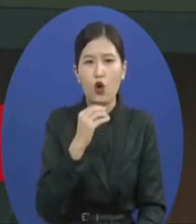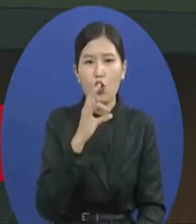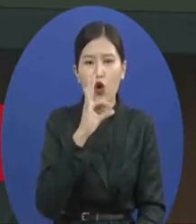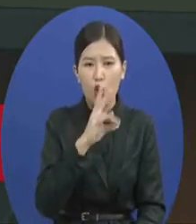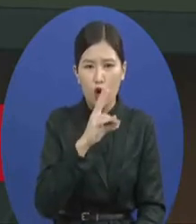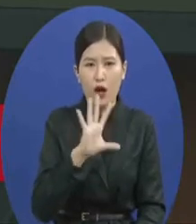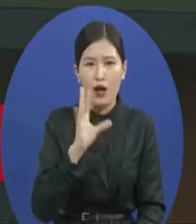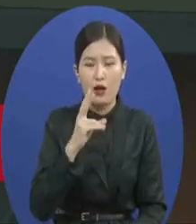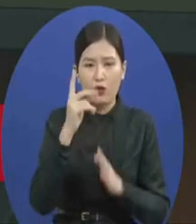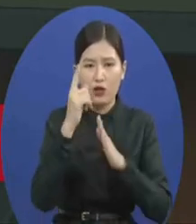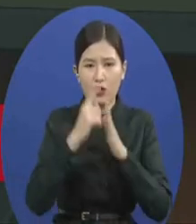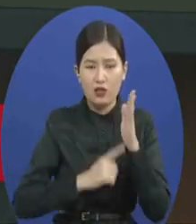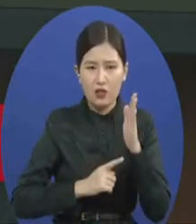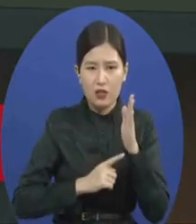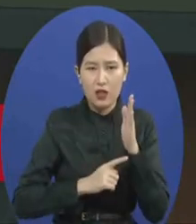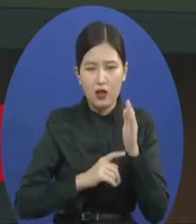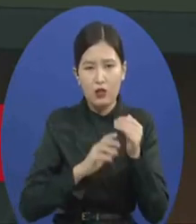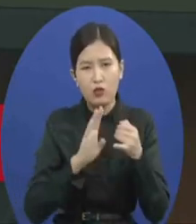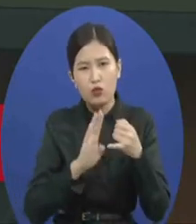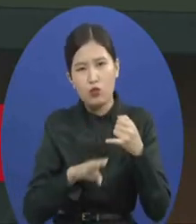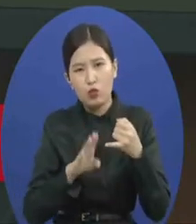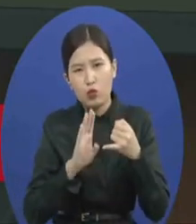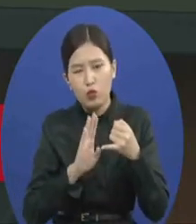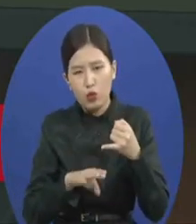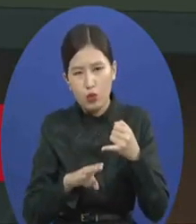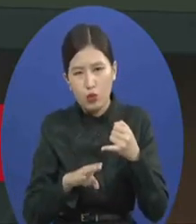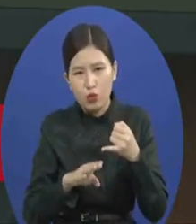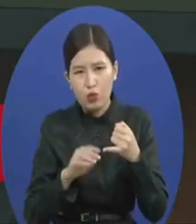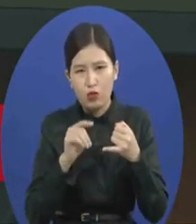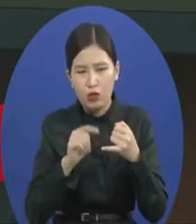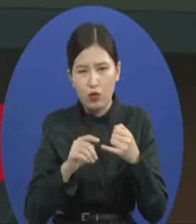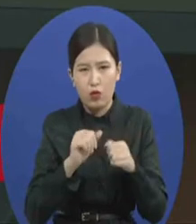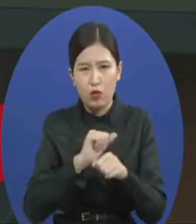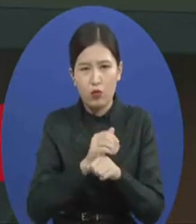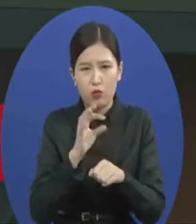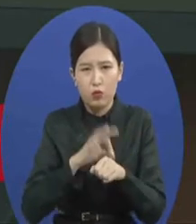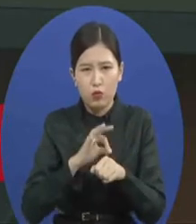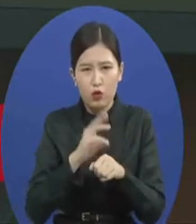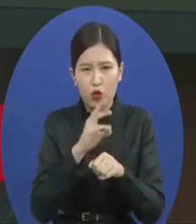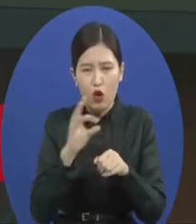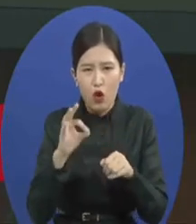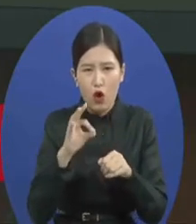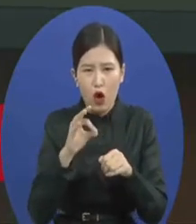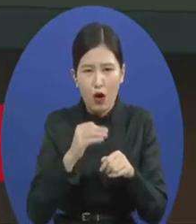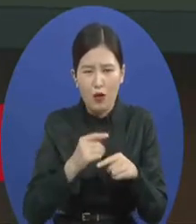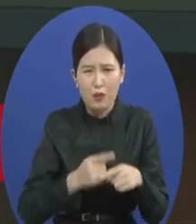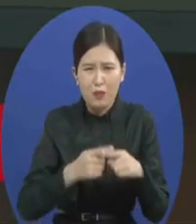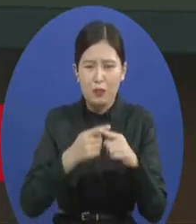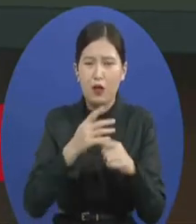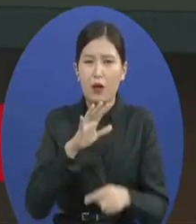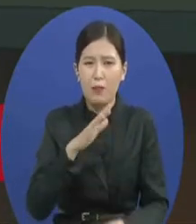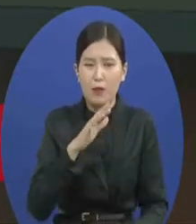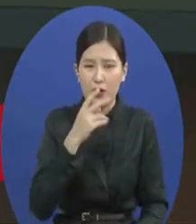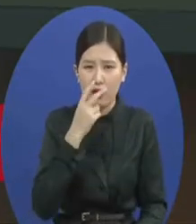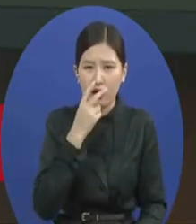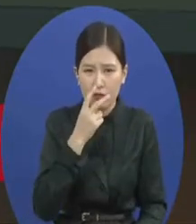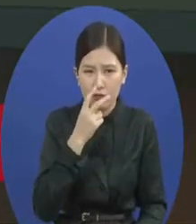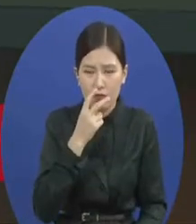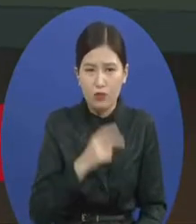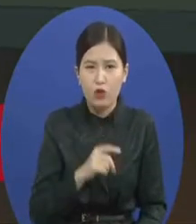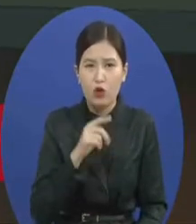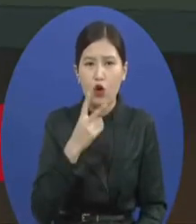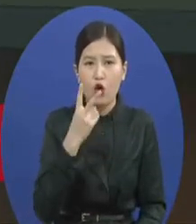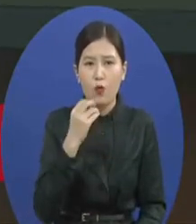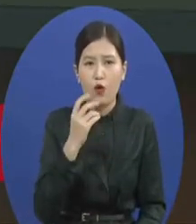сарын сүүлээр нууц үедээ буюу халдвар авсан хүний тоо огцом нэмэгдэх хандлага байна. Үүнээс улбаалан 2021